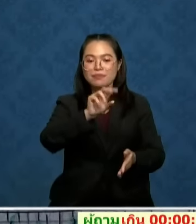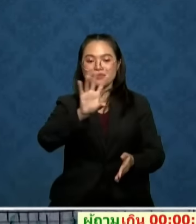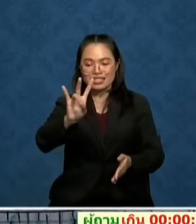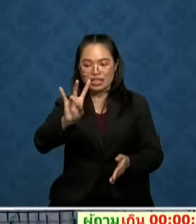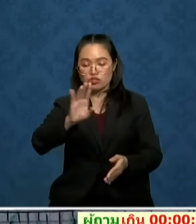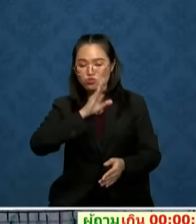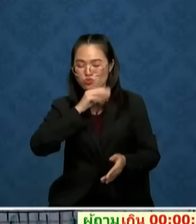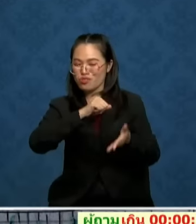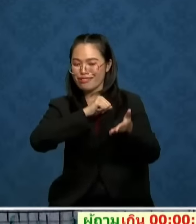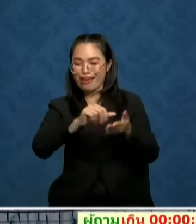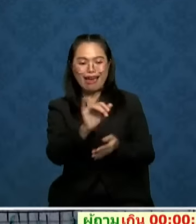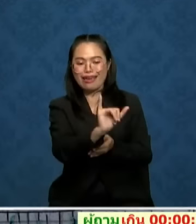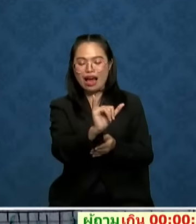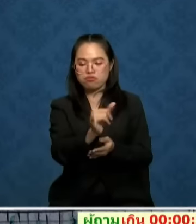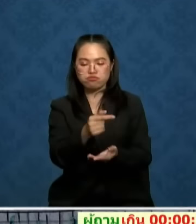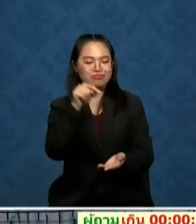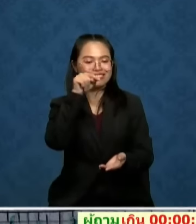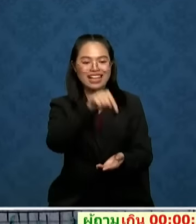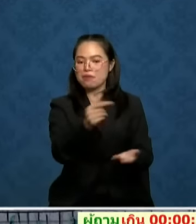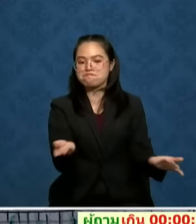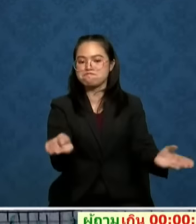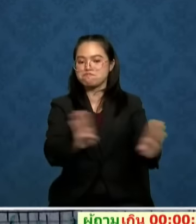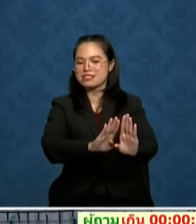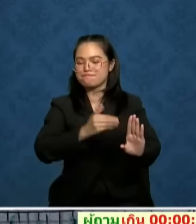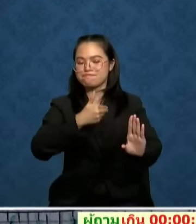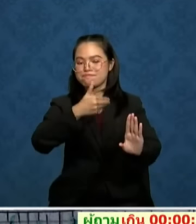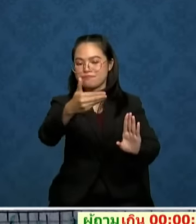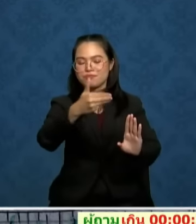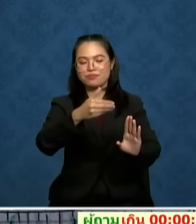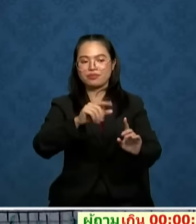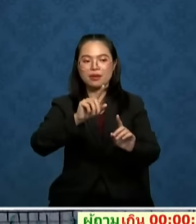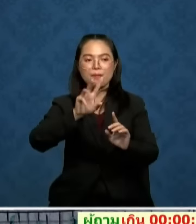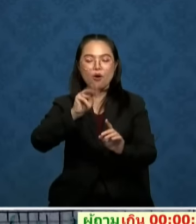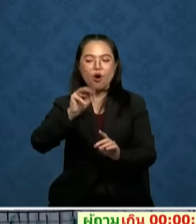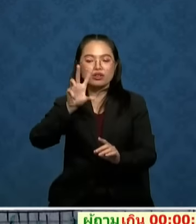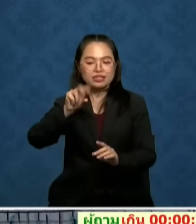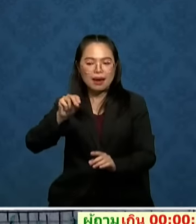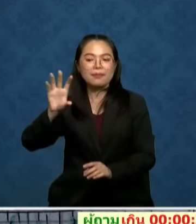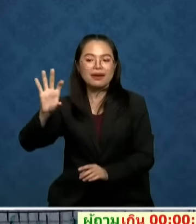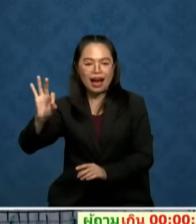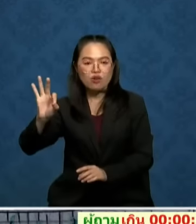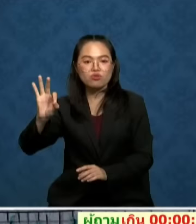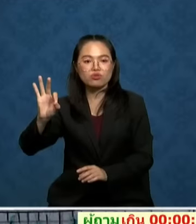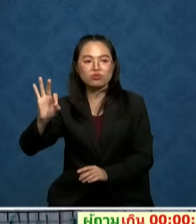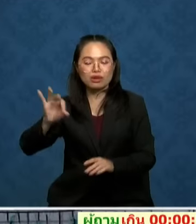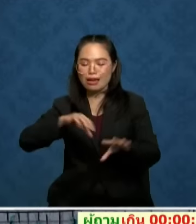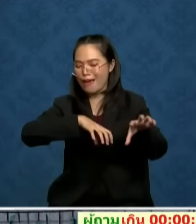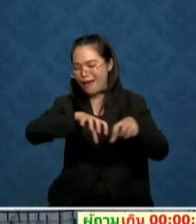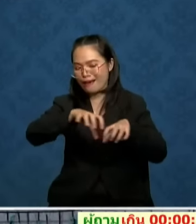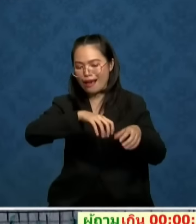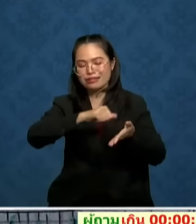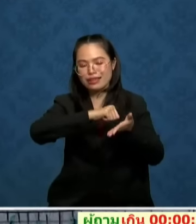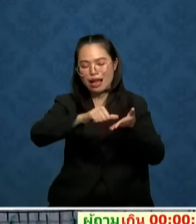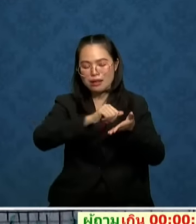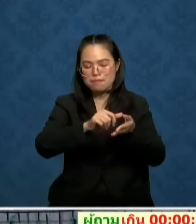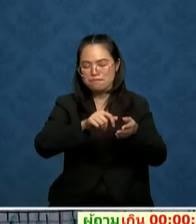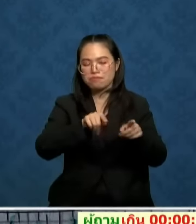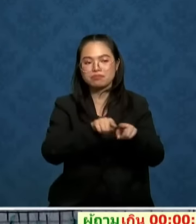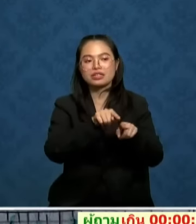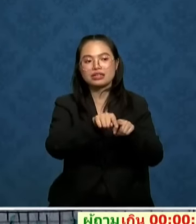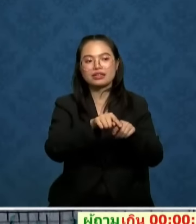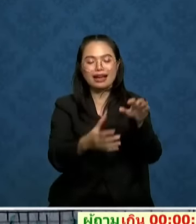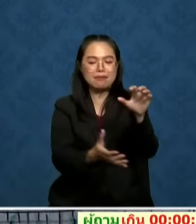าไม่ปรับปรุงตามที่ได้ตามระยะเวลาและตามที่ได้บอกไว้ว่าปรับปรุงให้กลับมาเป็นพื้นที่เดิมนะคะเพราะฉะนั้นแล้วการ